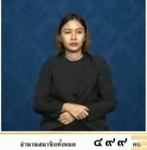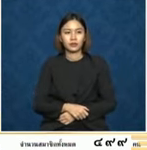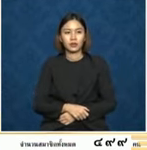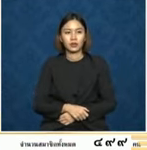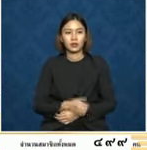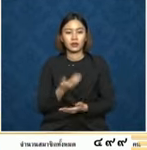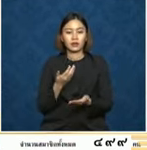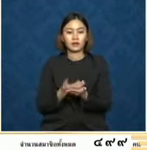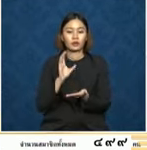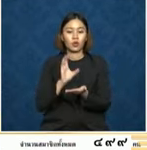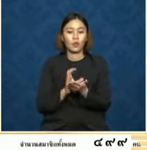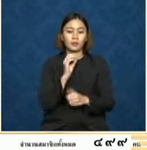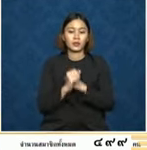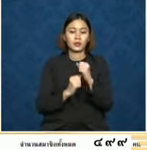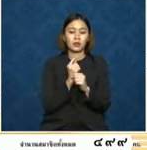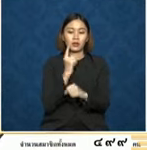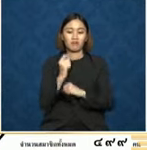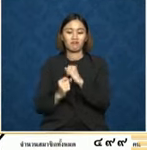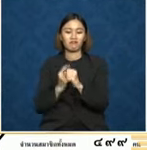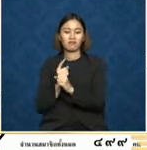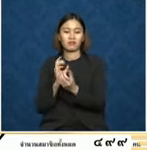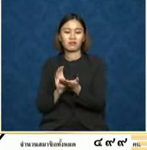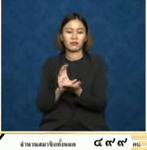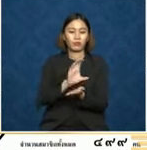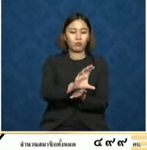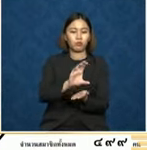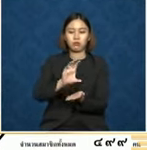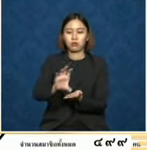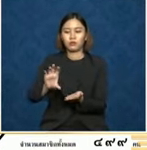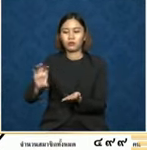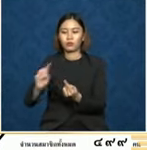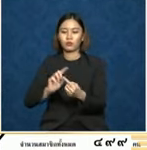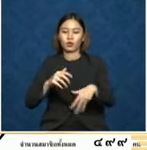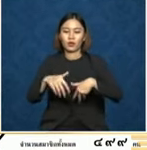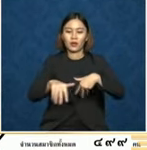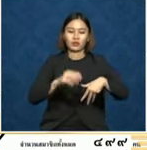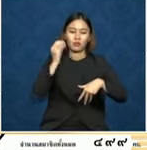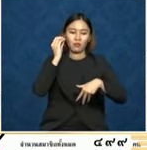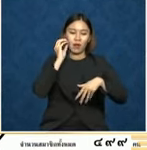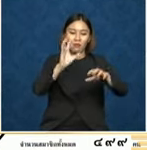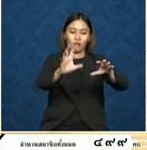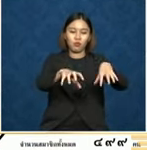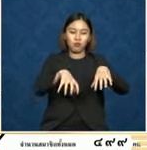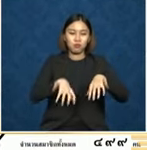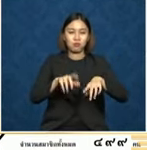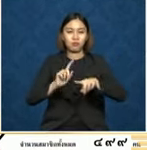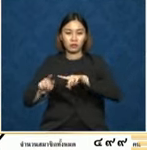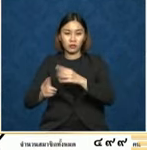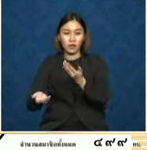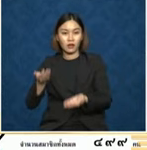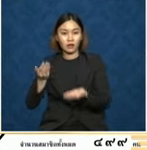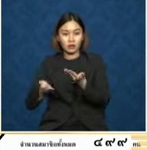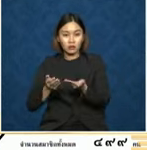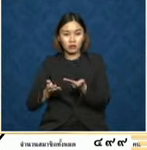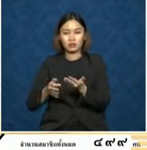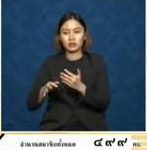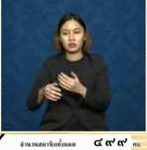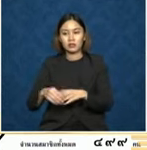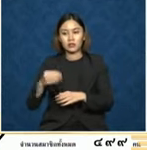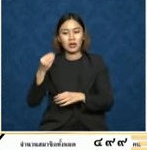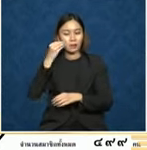บประมาณแต่ละปีเผื่อจะส่งไปถึงพี่น้องประชาชนในหมู่บ้านหรือถิ่นทุรกันดาร